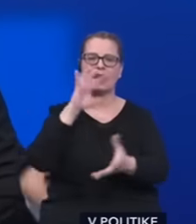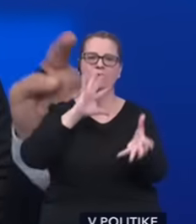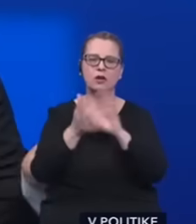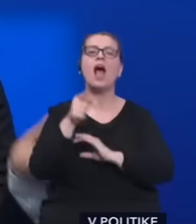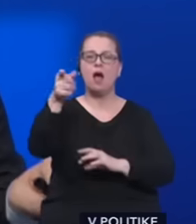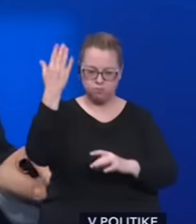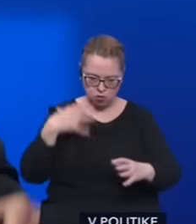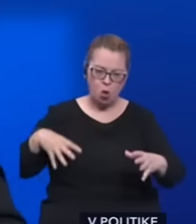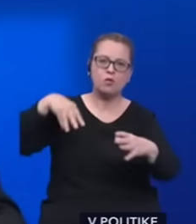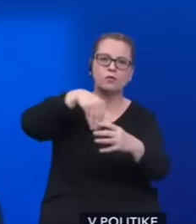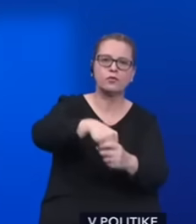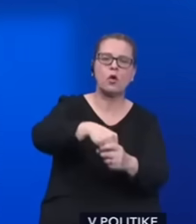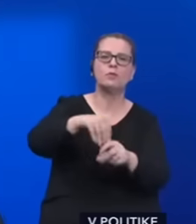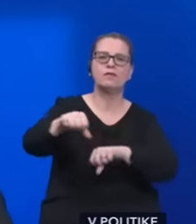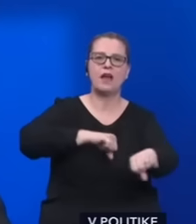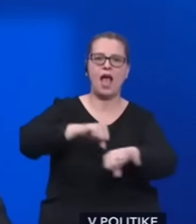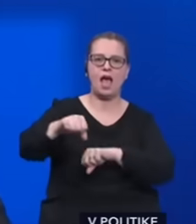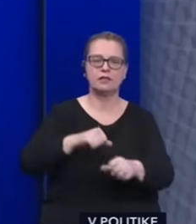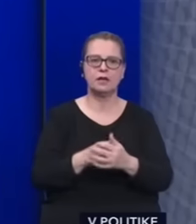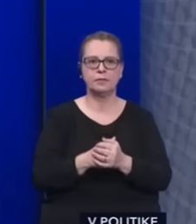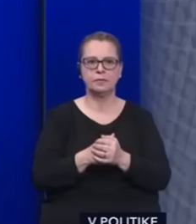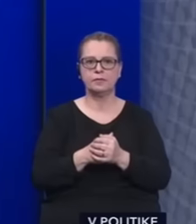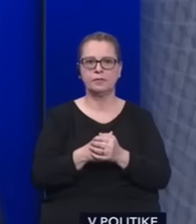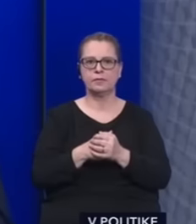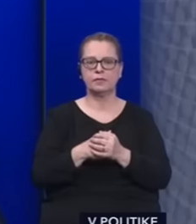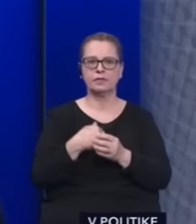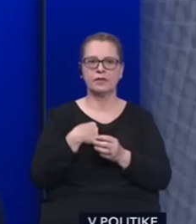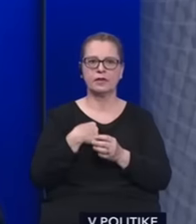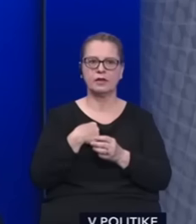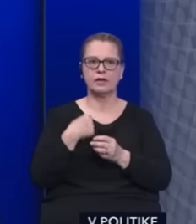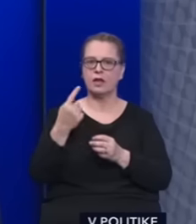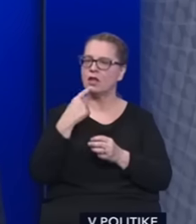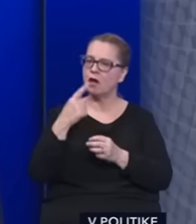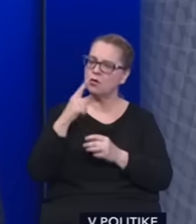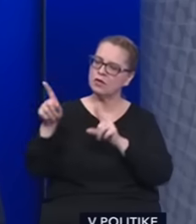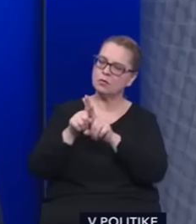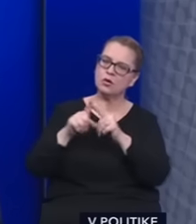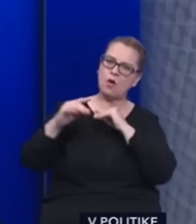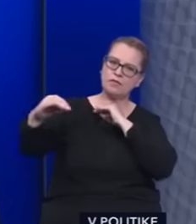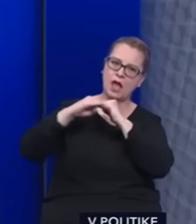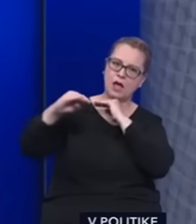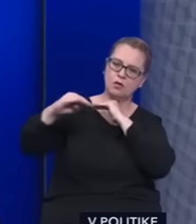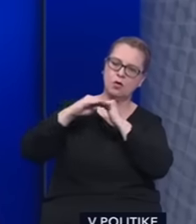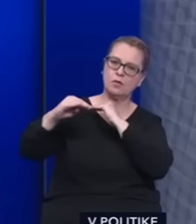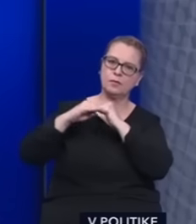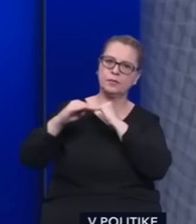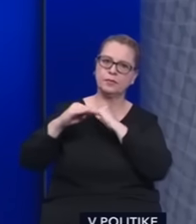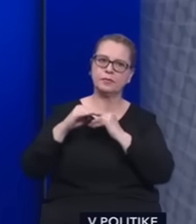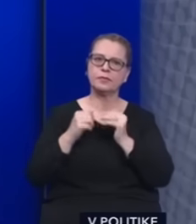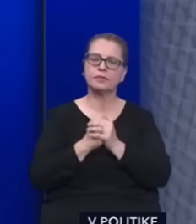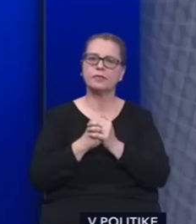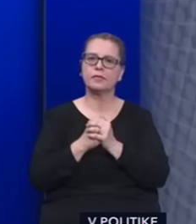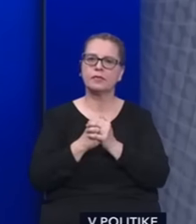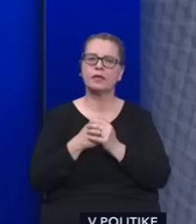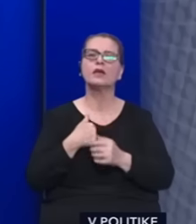súčasťou vlády aj vy. Poviem to ako rovesník. Asi dúfam, som vás neurazil. Nie, ale ako rovesník, teda myslím, áno, neviem váš vek, ale